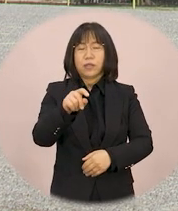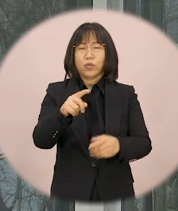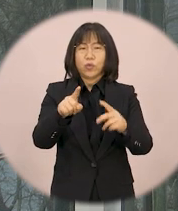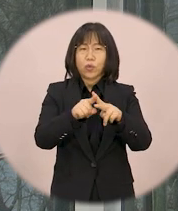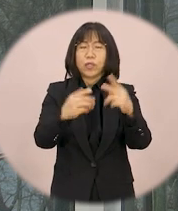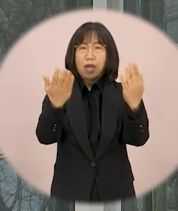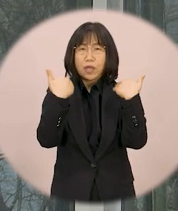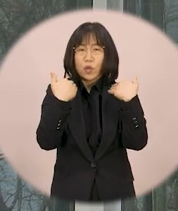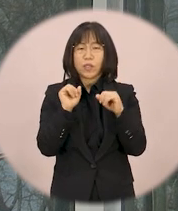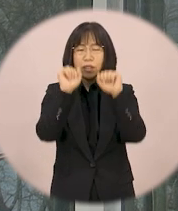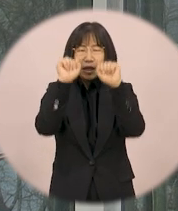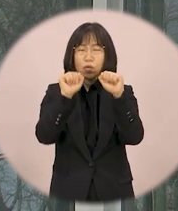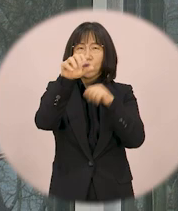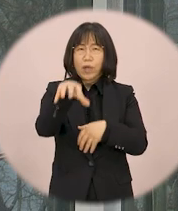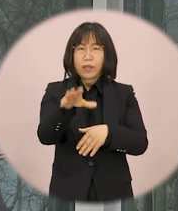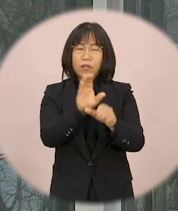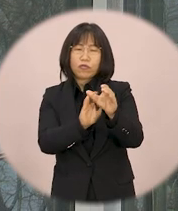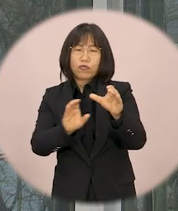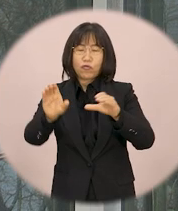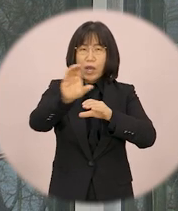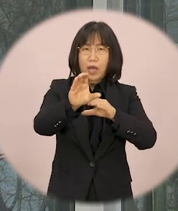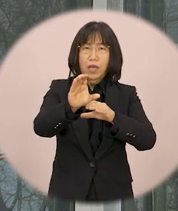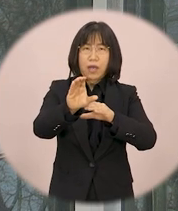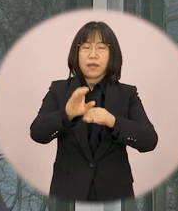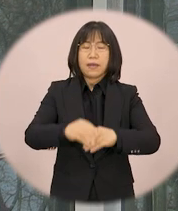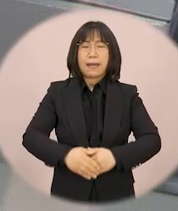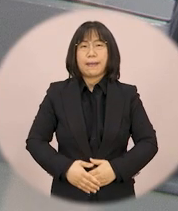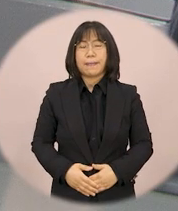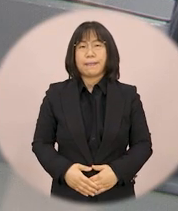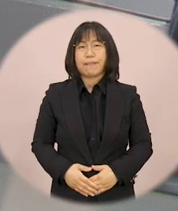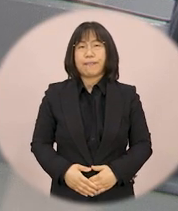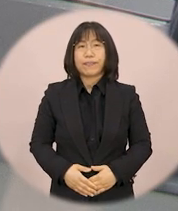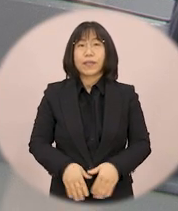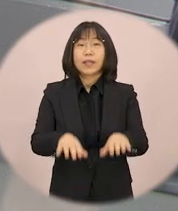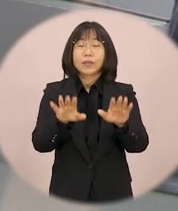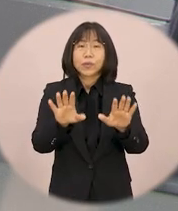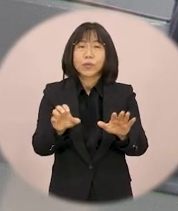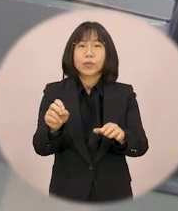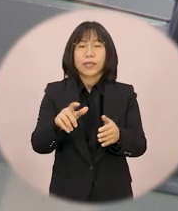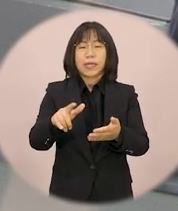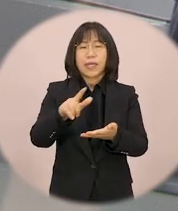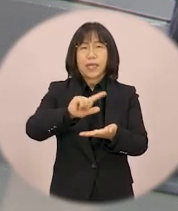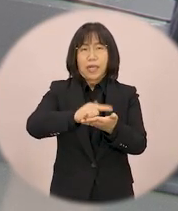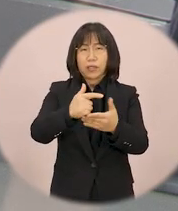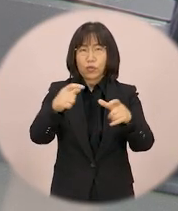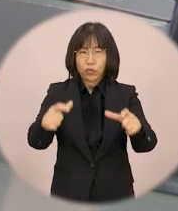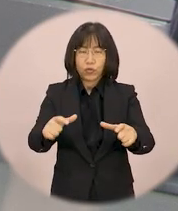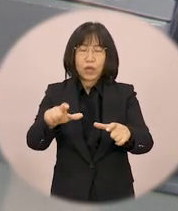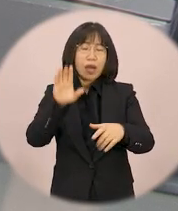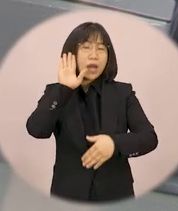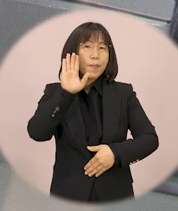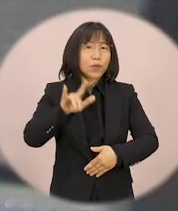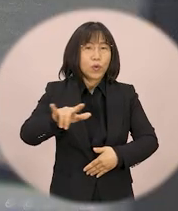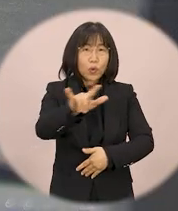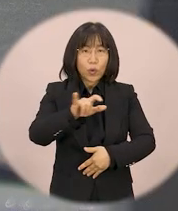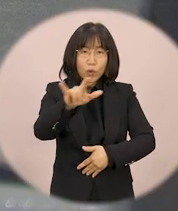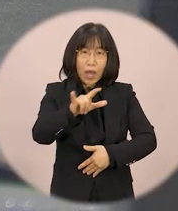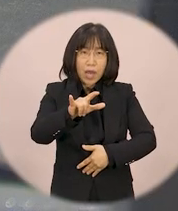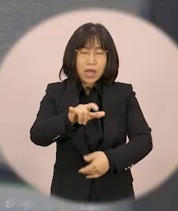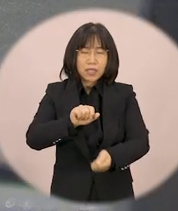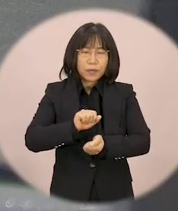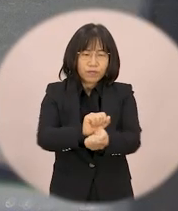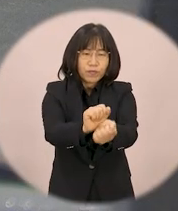예방접종 센터 로 추가 설치될 예정입니다 한편 강서구는 앞으로도 코로 날 구의 지역사회 전파